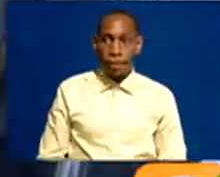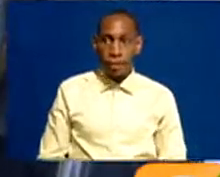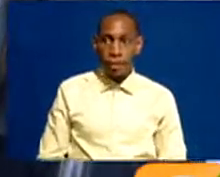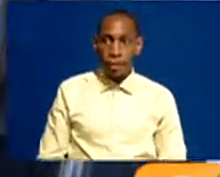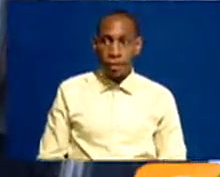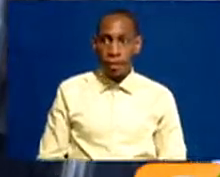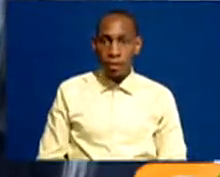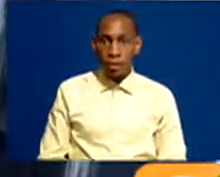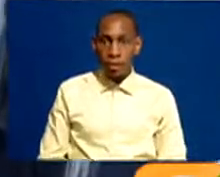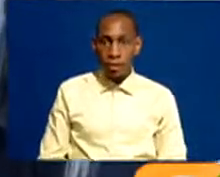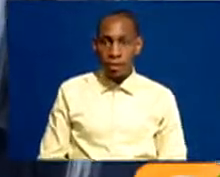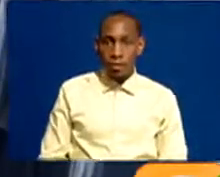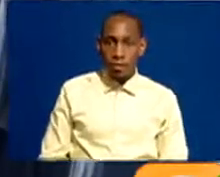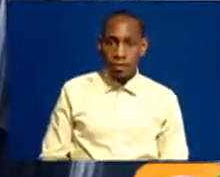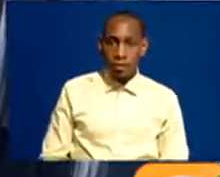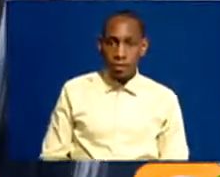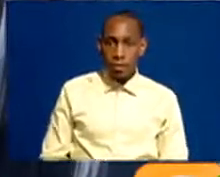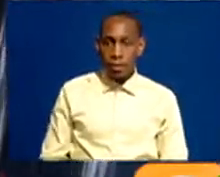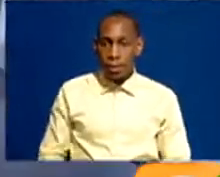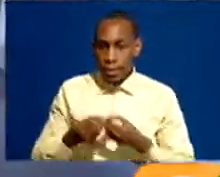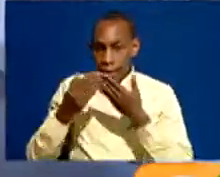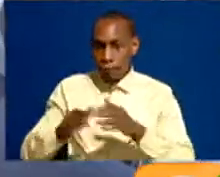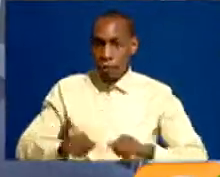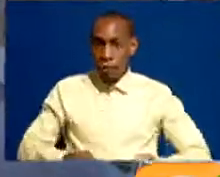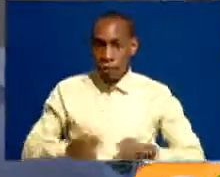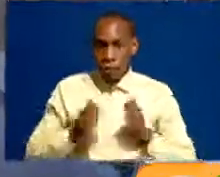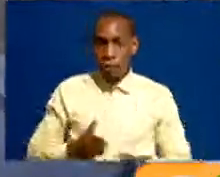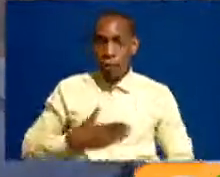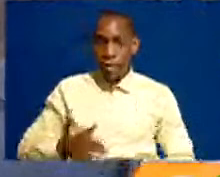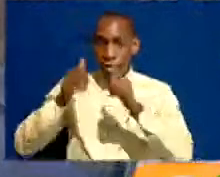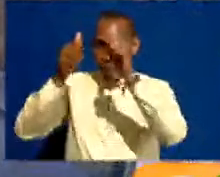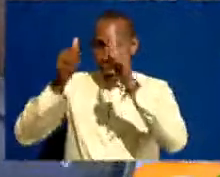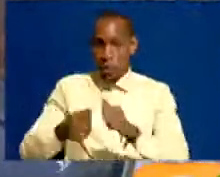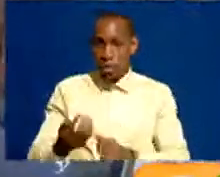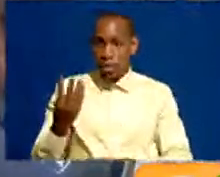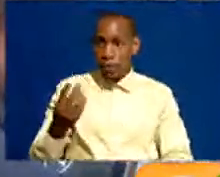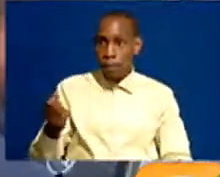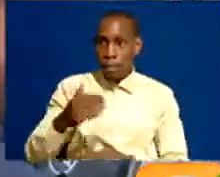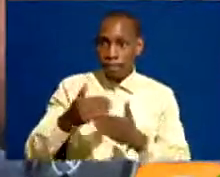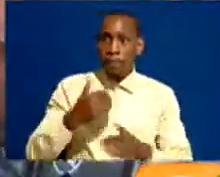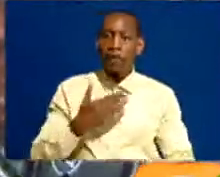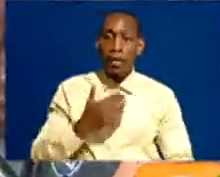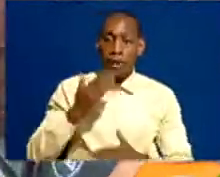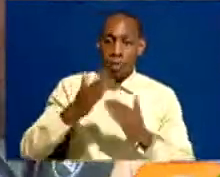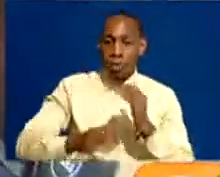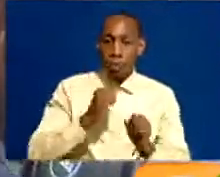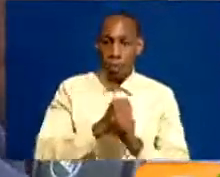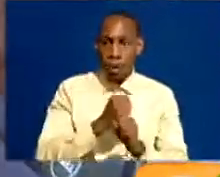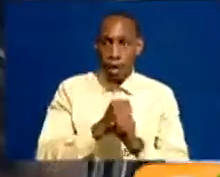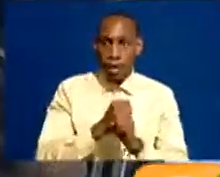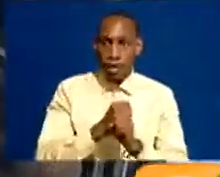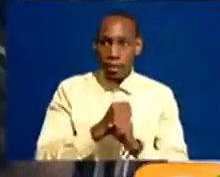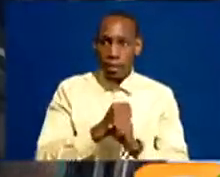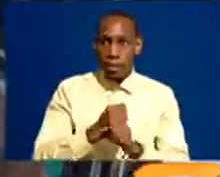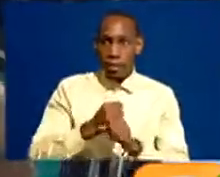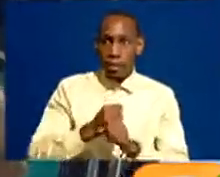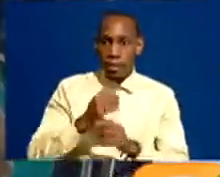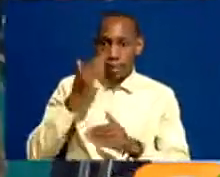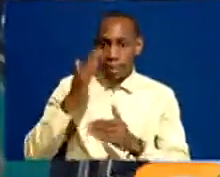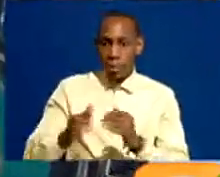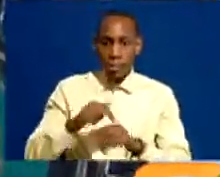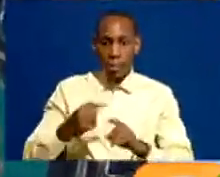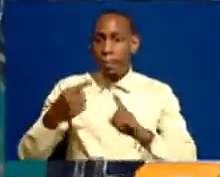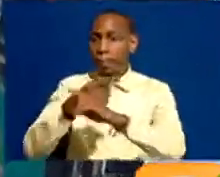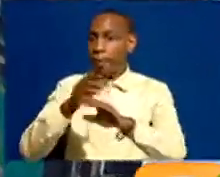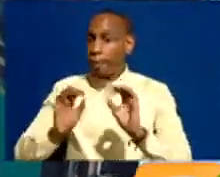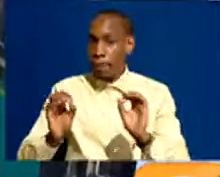2016 ndivyo nilipatia notice boss yangu miezi 4 before ninataka kuacha kazi. Nikaacha kama hatujakosana kwa